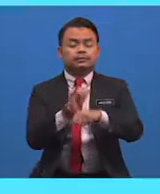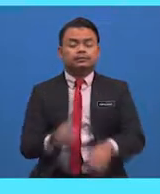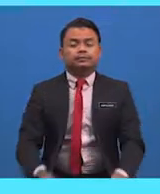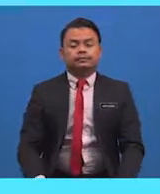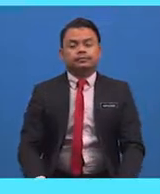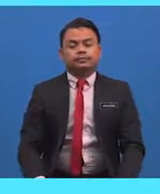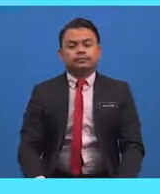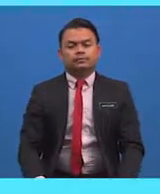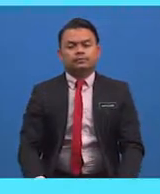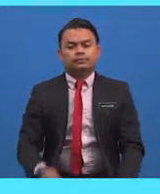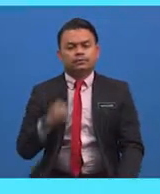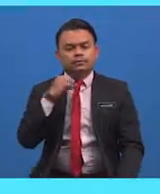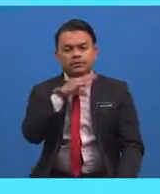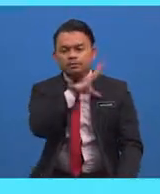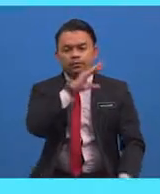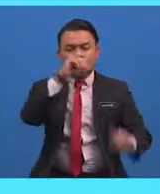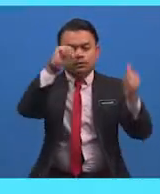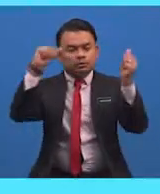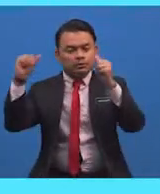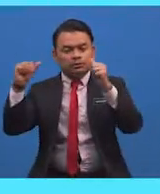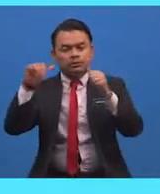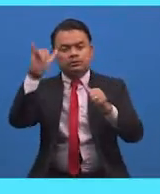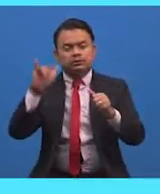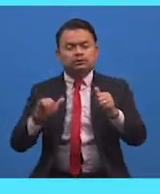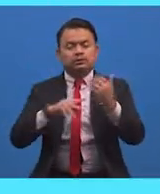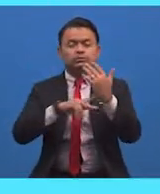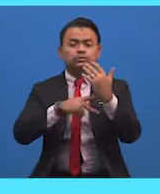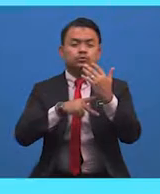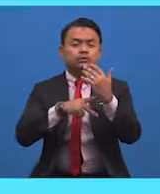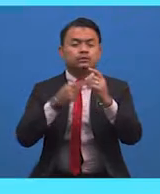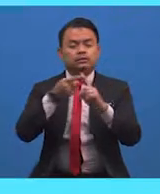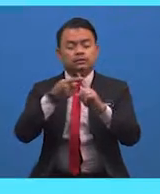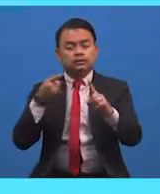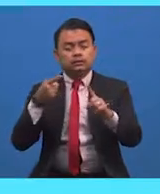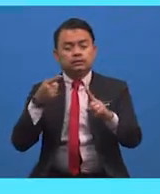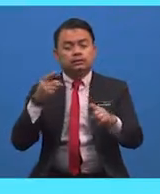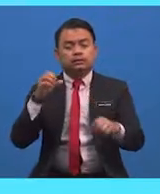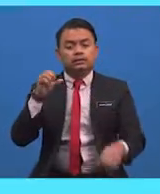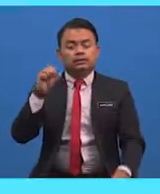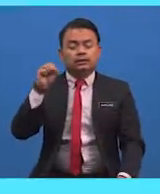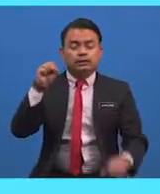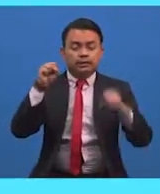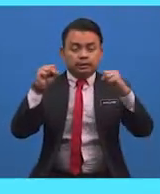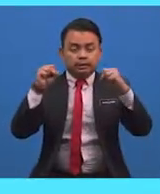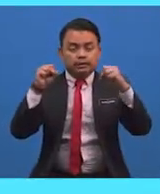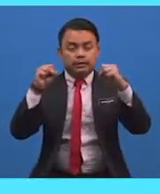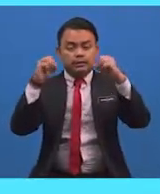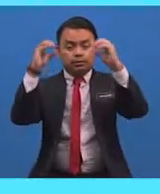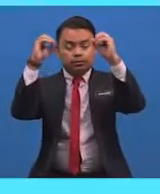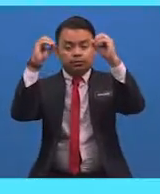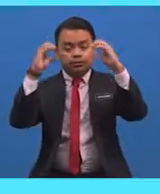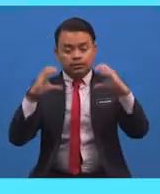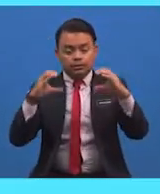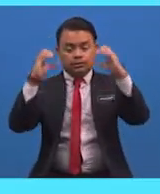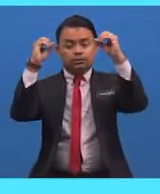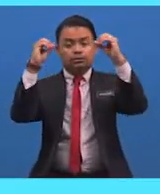menyebabkan pencemaran udara yang berpunca daripada sulfur dioksida, karbon monoksida